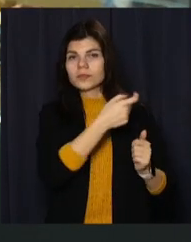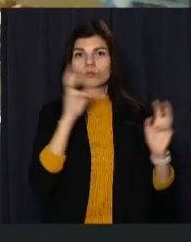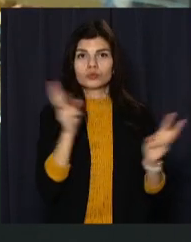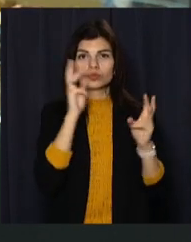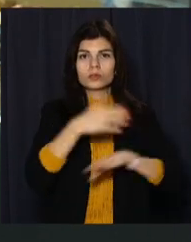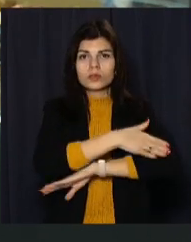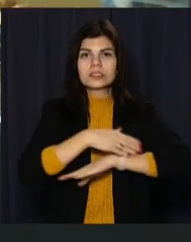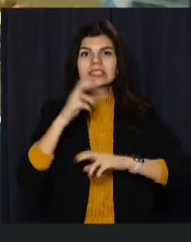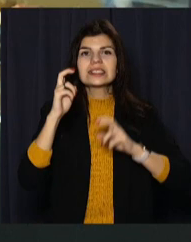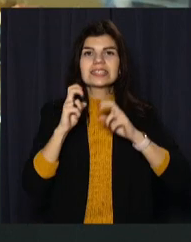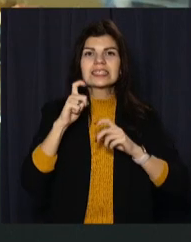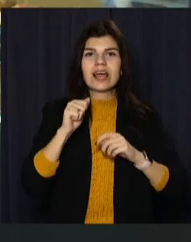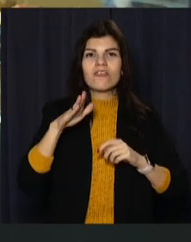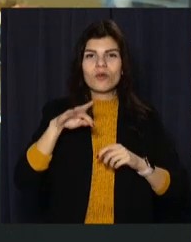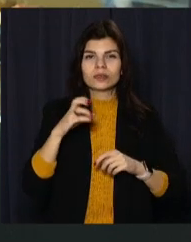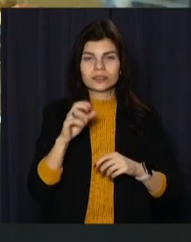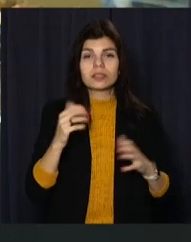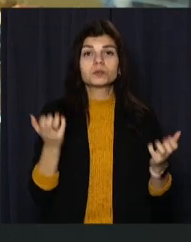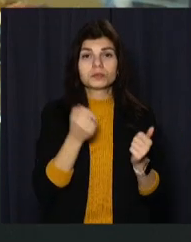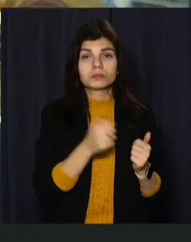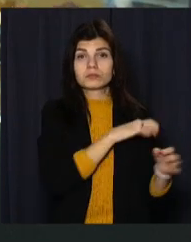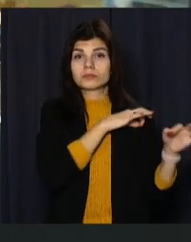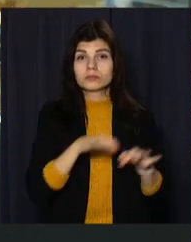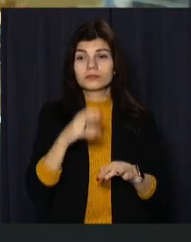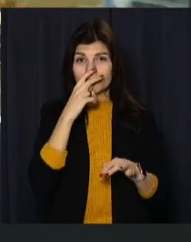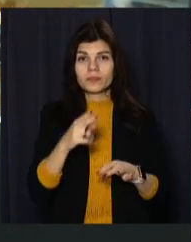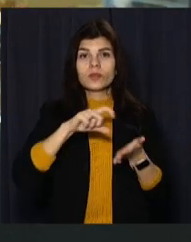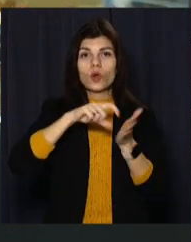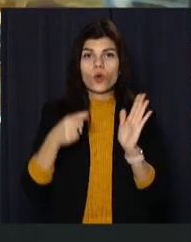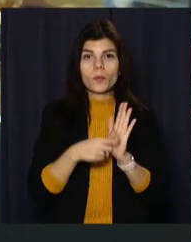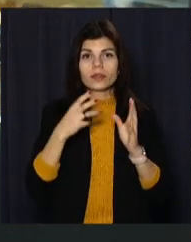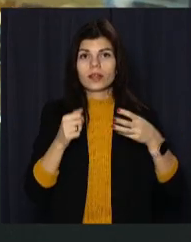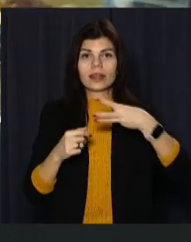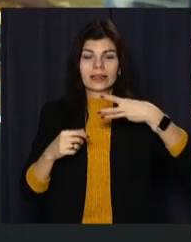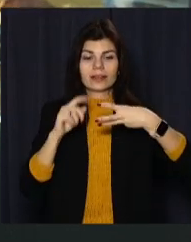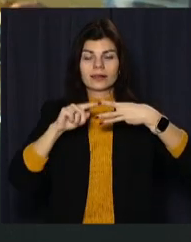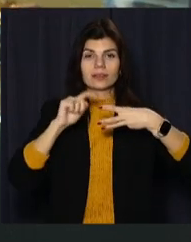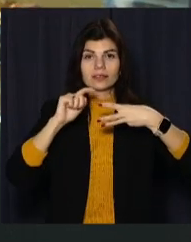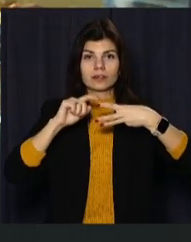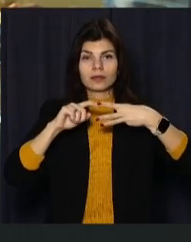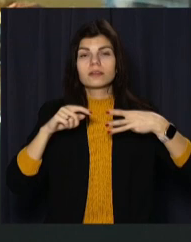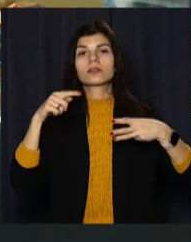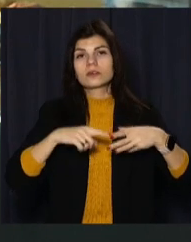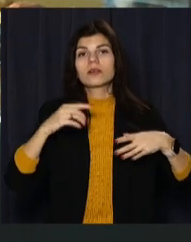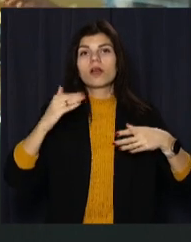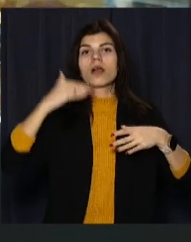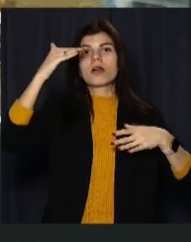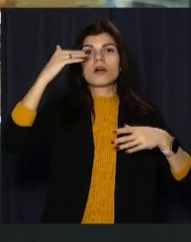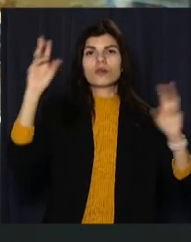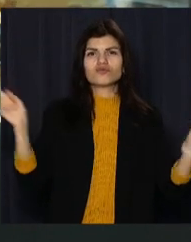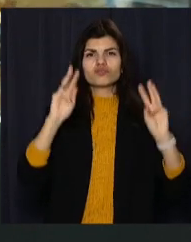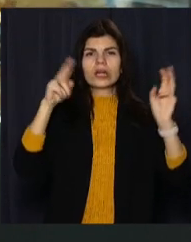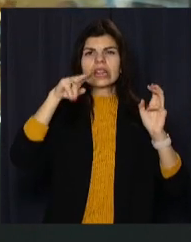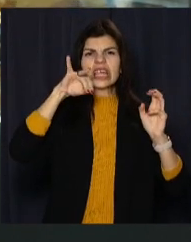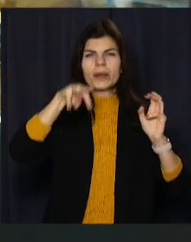на вулиці Заводській. На місці ДСНСники встановили, що горить кімната на 3-му поверсі. Поверхи вище охопив